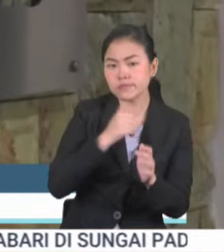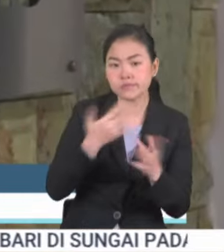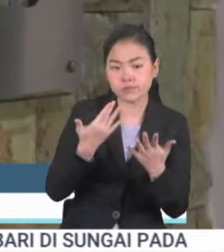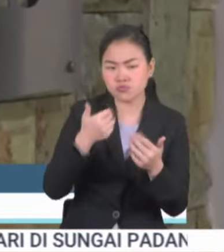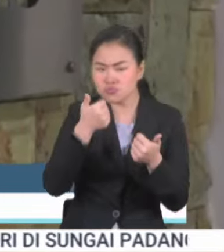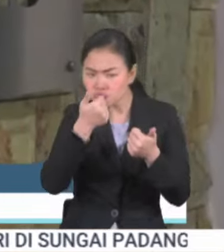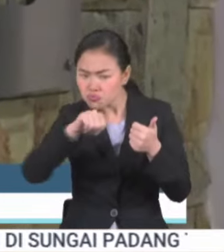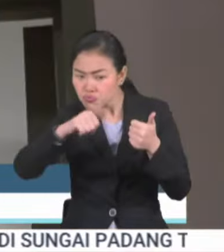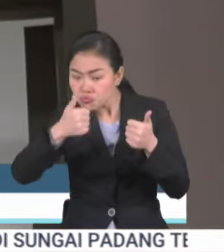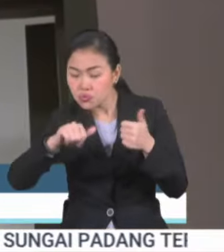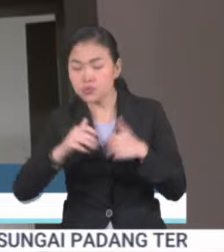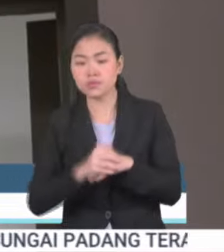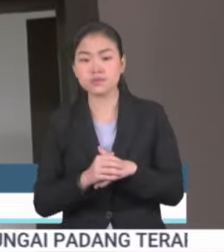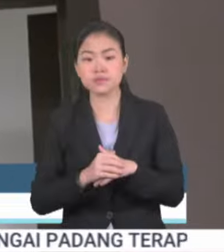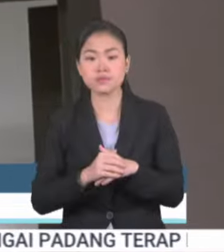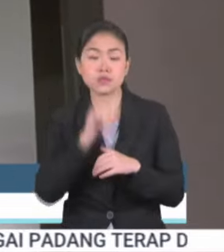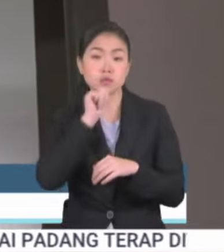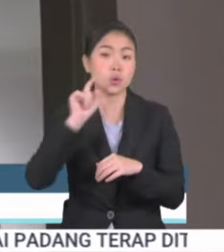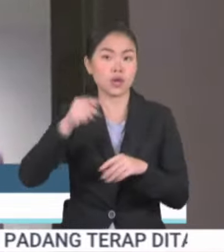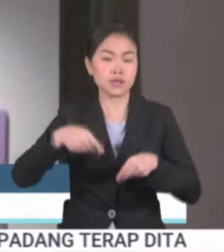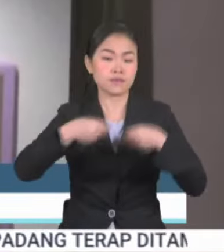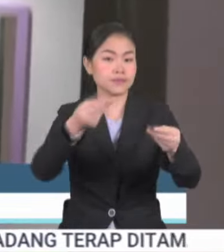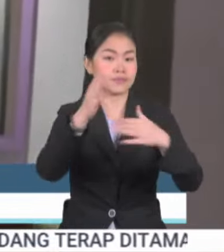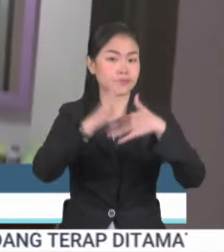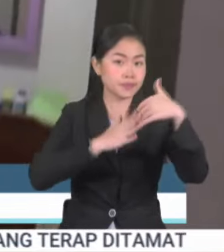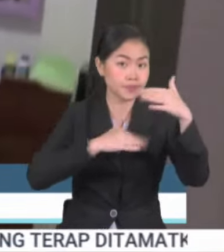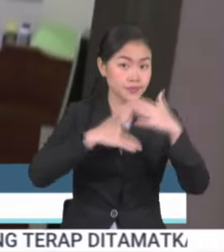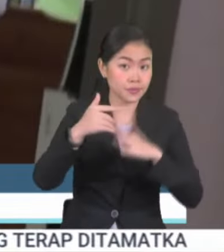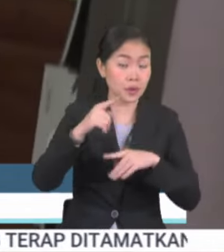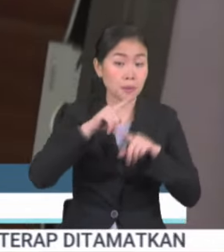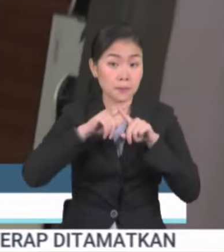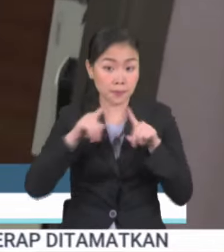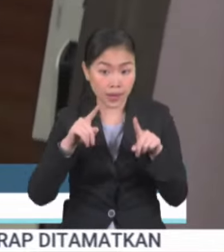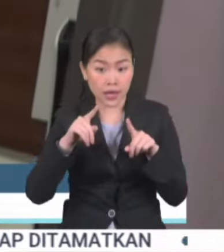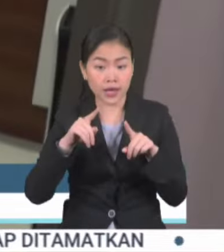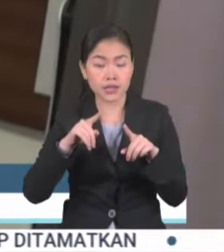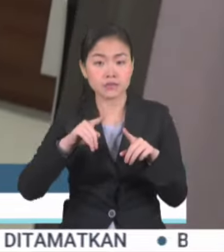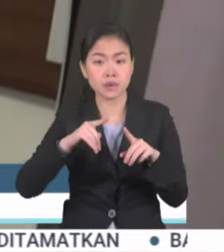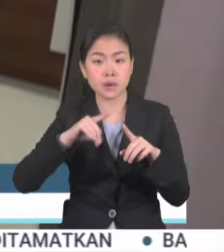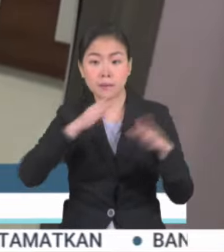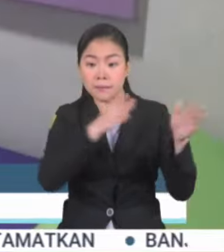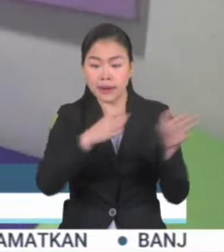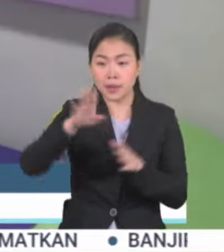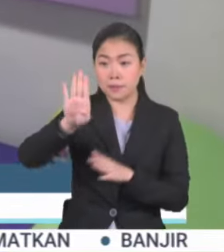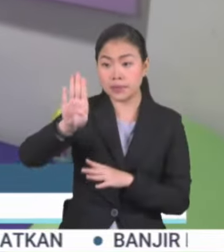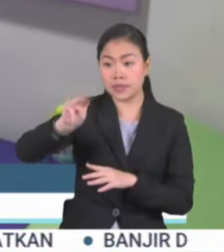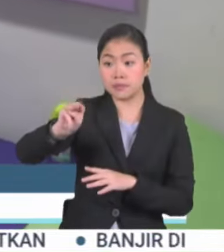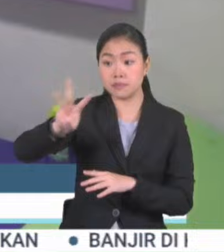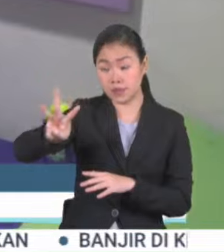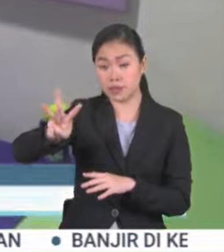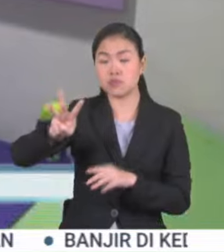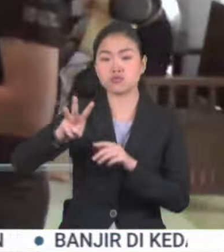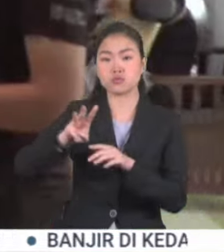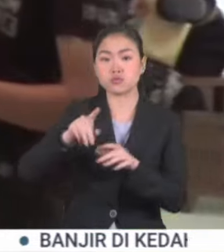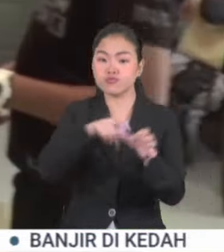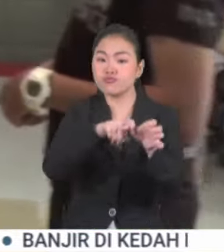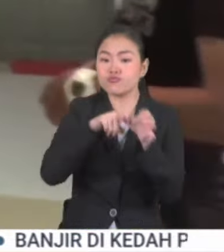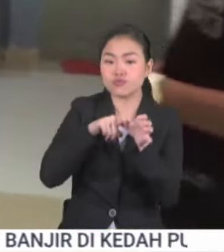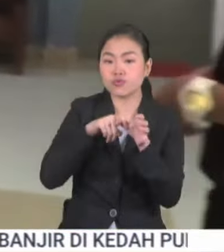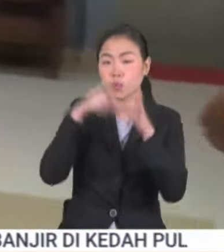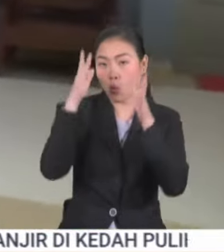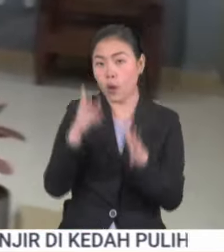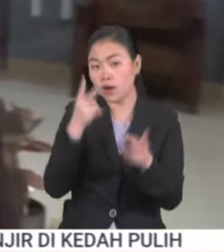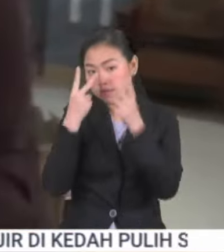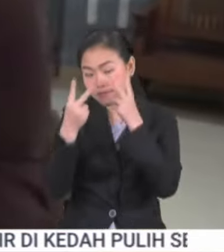tersebut. Bukan sahaja memberi keselesaan, inisiatif tandas BMW ini juga menjadi daya tarikan kepada